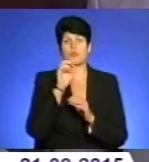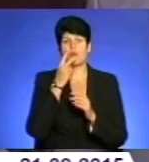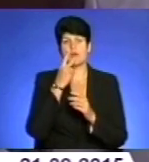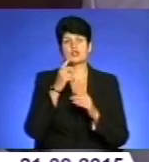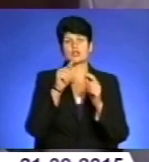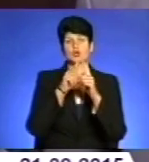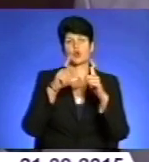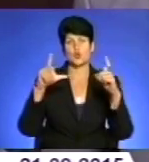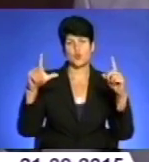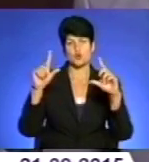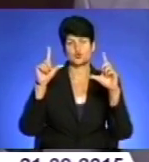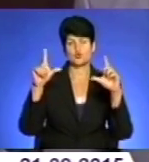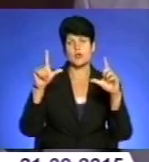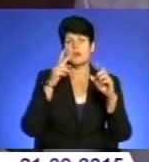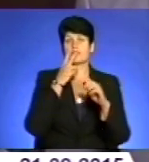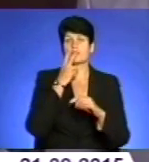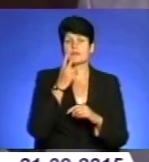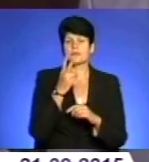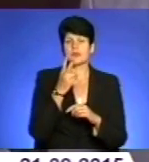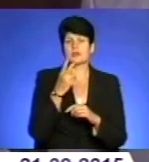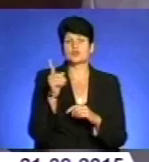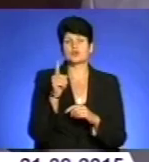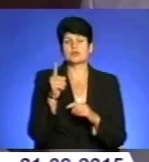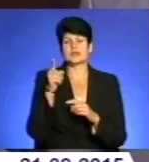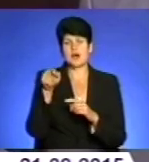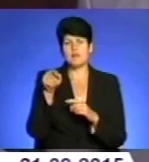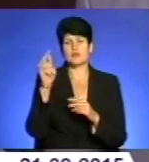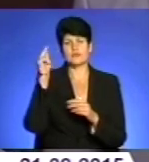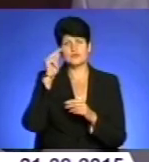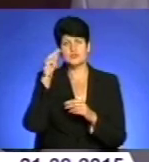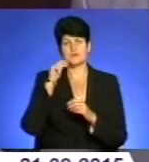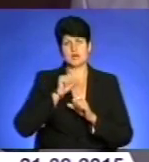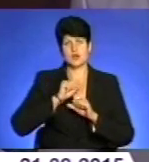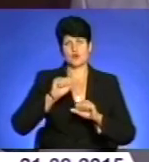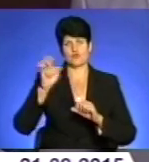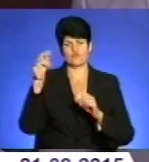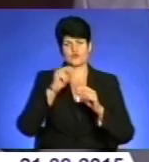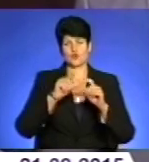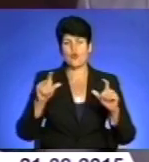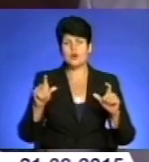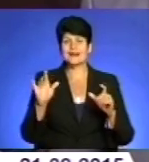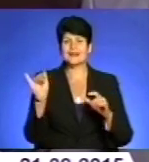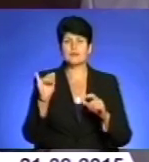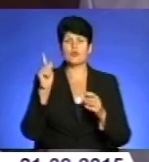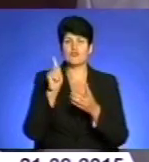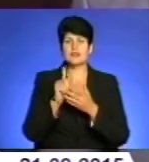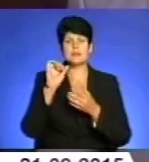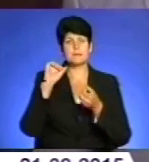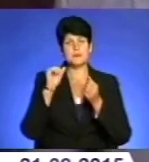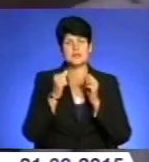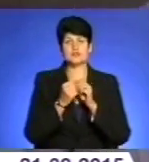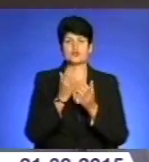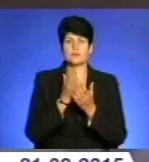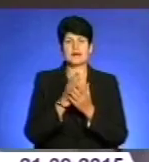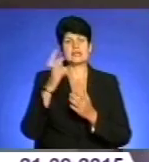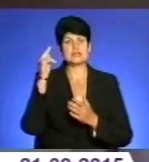дошку, подивитись, згадати те, що вас навчався герой в школі. І повинні пам'ятати, що ви маєте